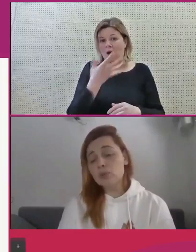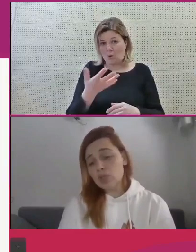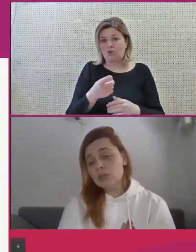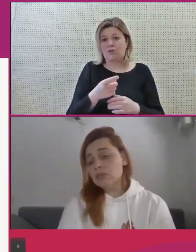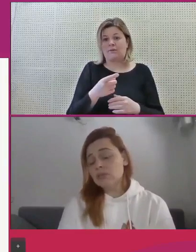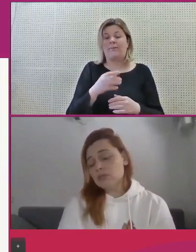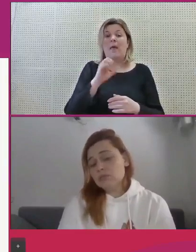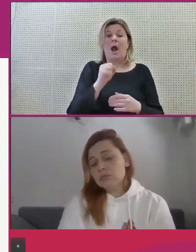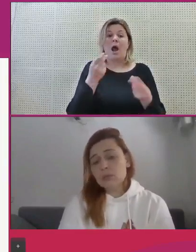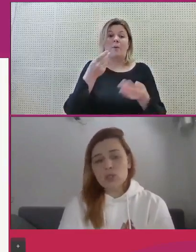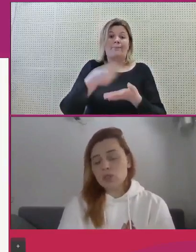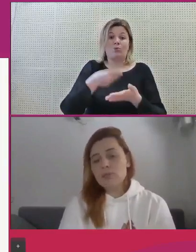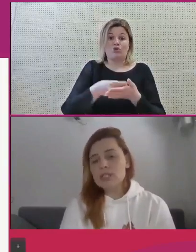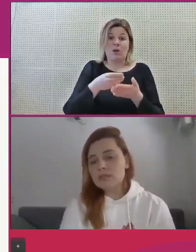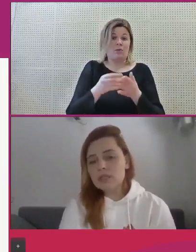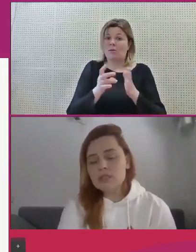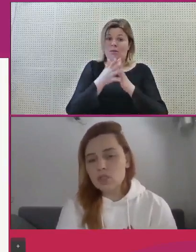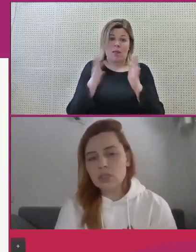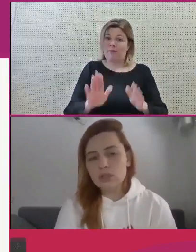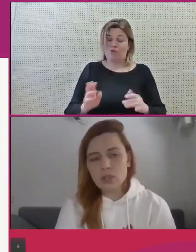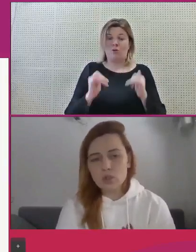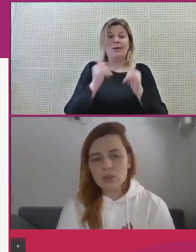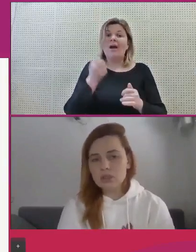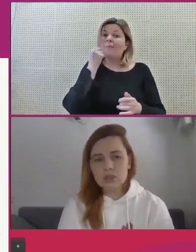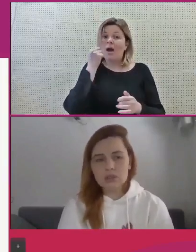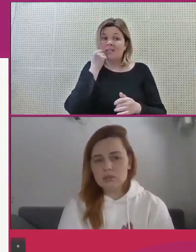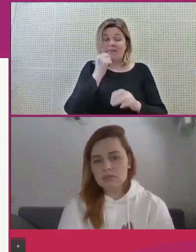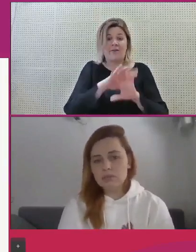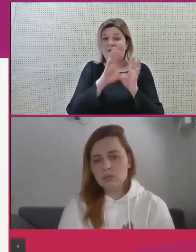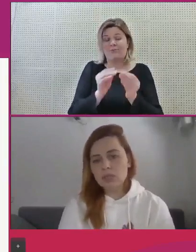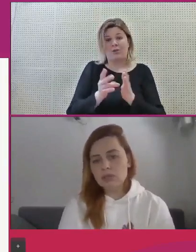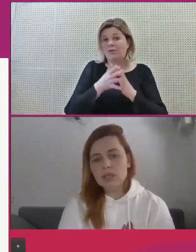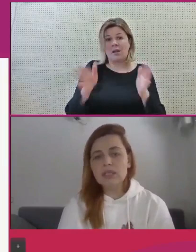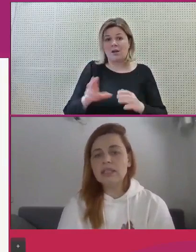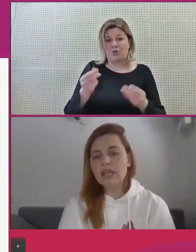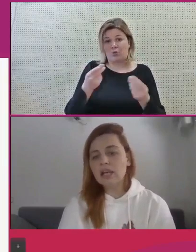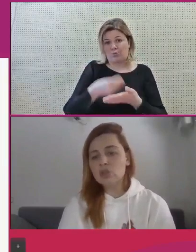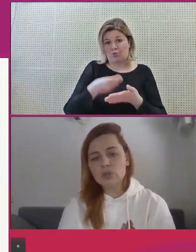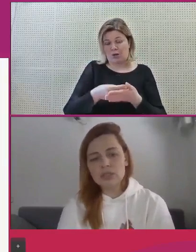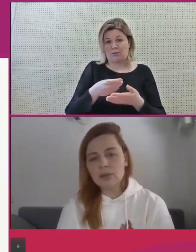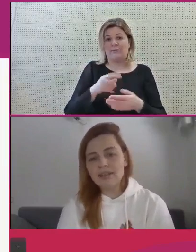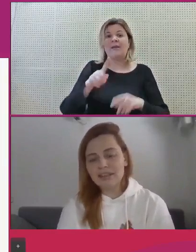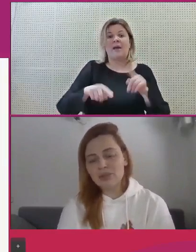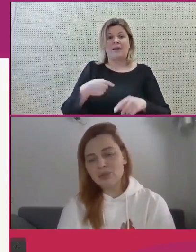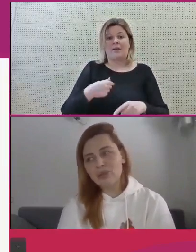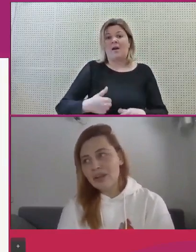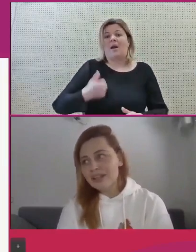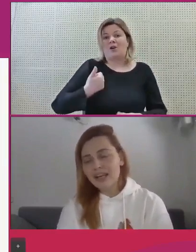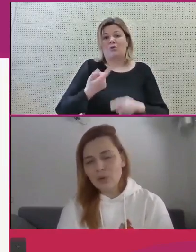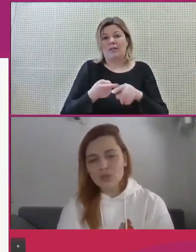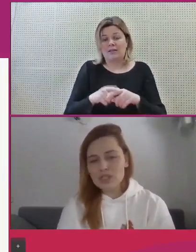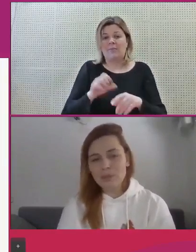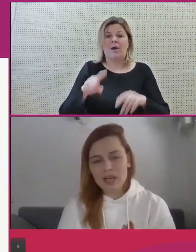А бюджет небольшой. Для Москвы совершенно небольшой и... Ну, иногда я горжусь этим, а иногда